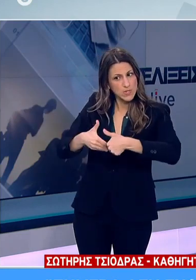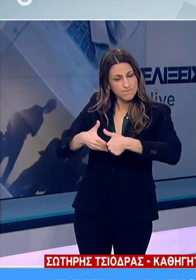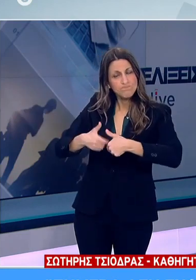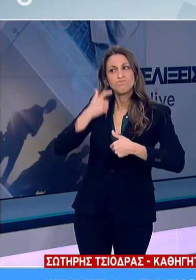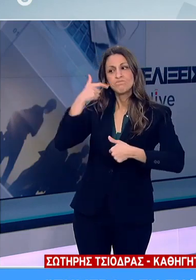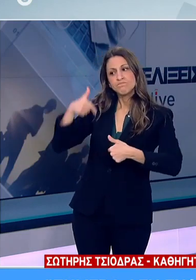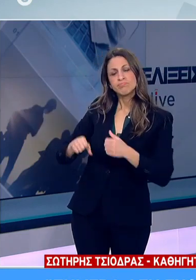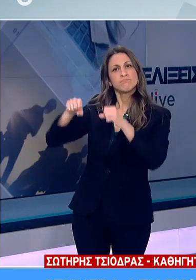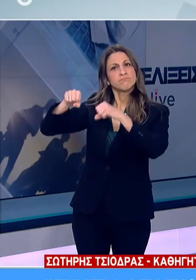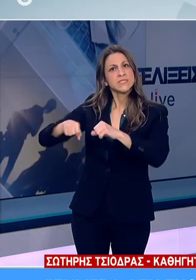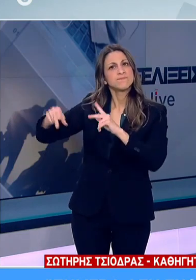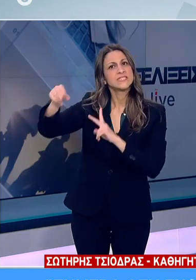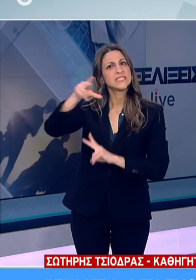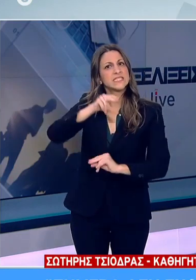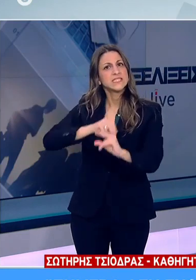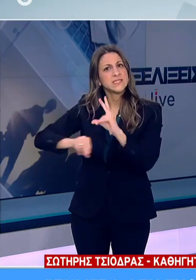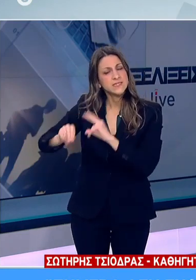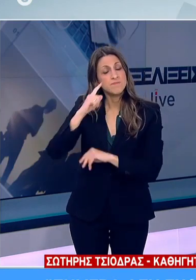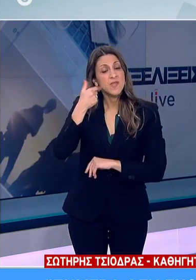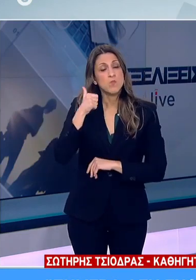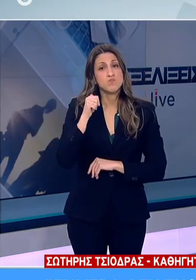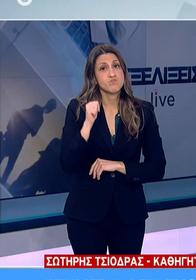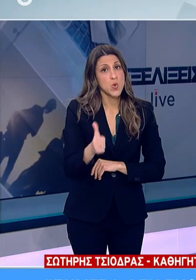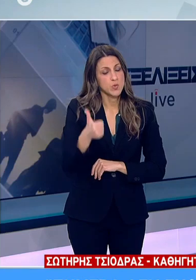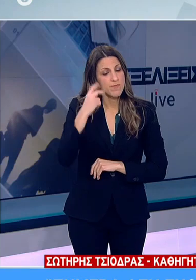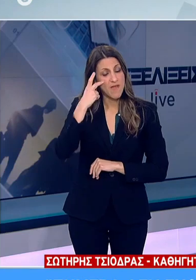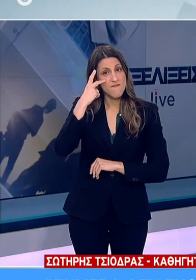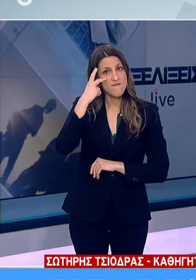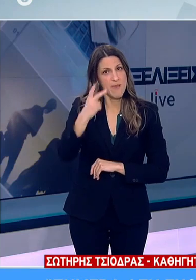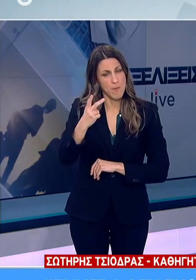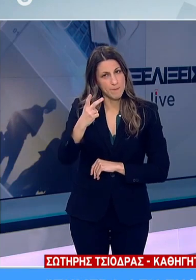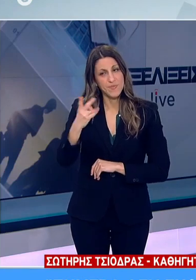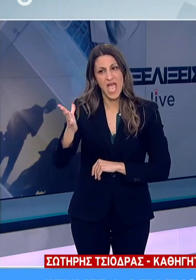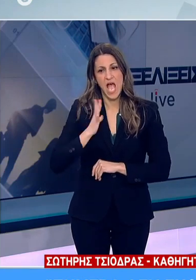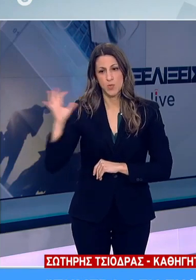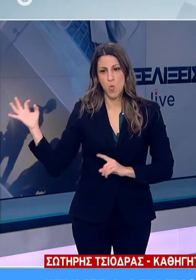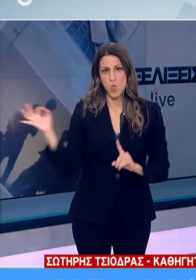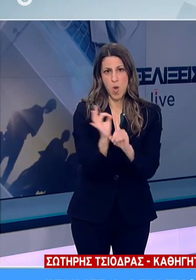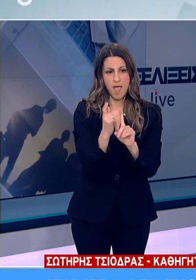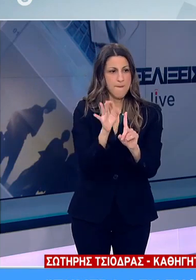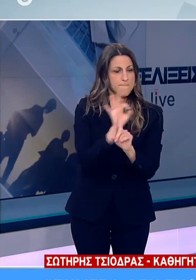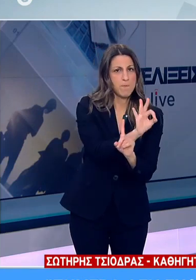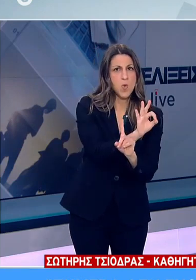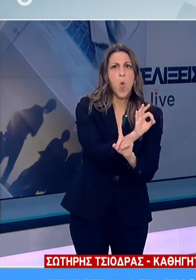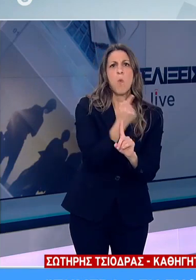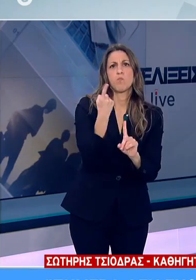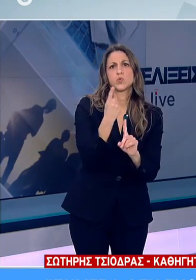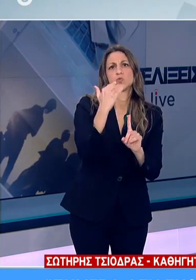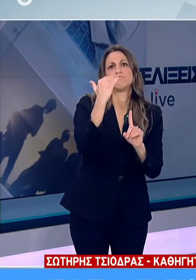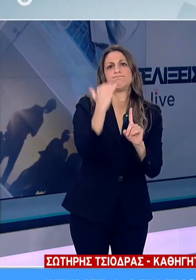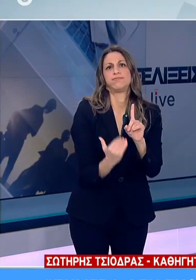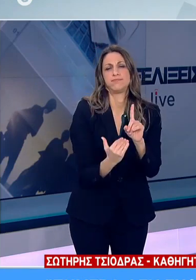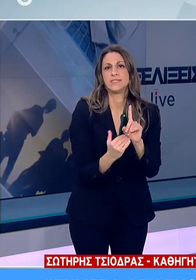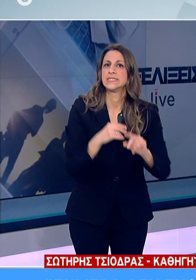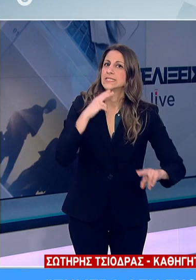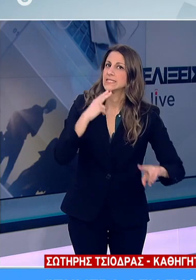εκτιμήσεις επιβεβαιώνεται η σταθεροποίηση του ρο 0 πολύ κάτω από το 1 στην ελληνική επιδημία. Οι στόχοι